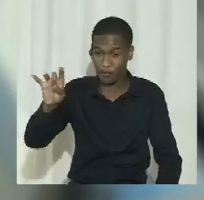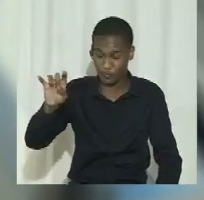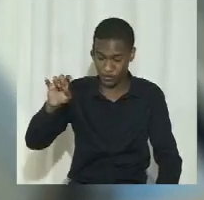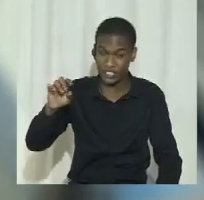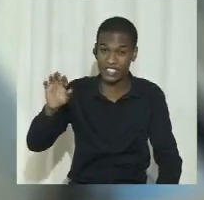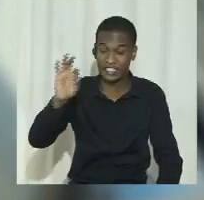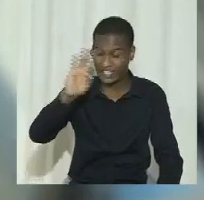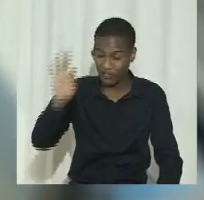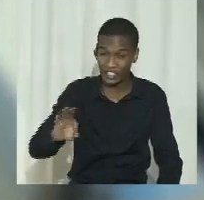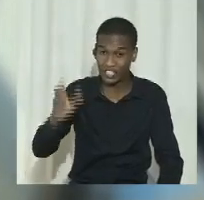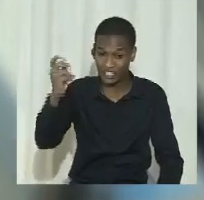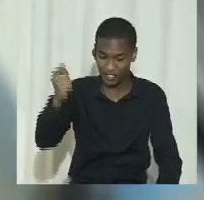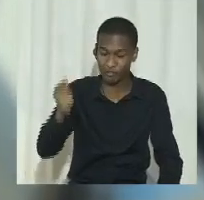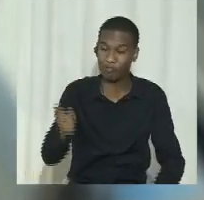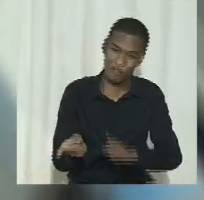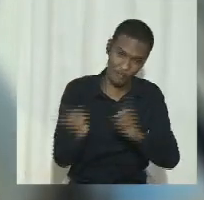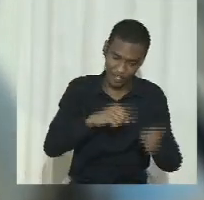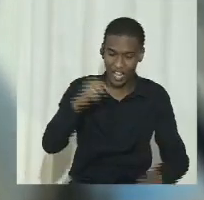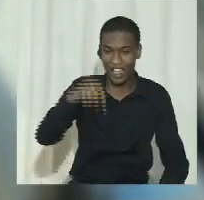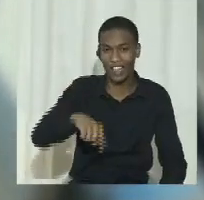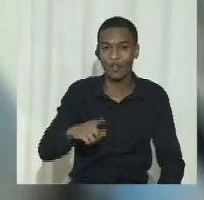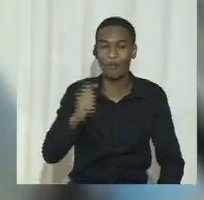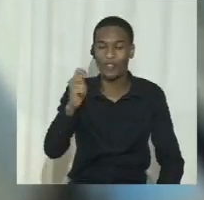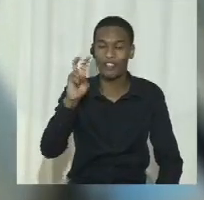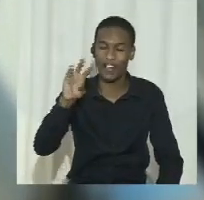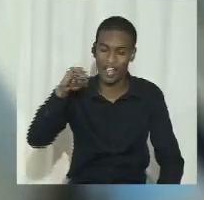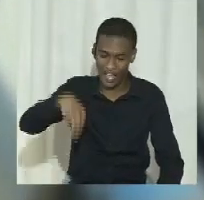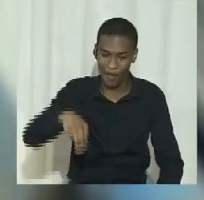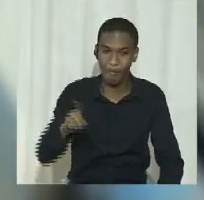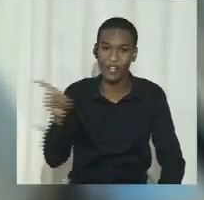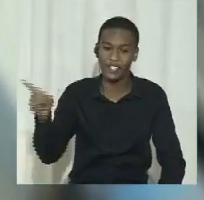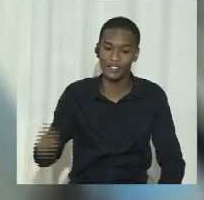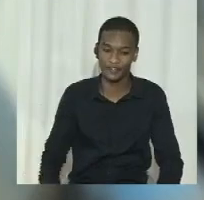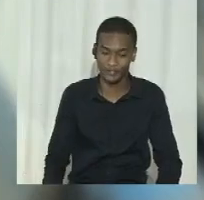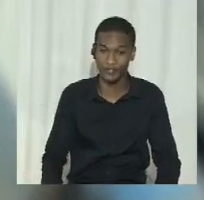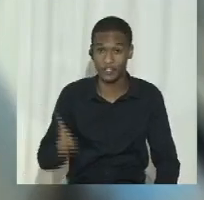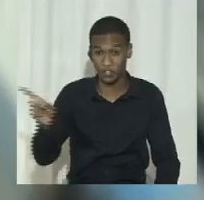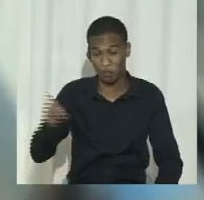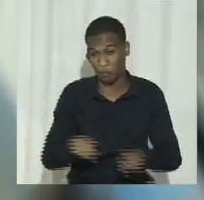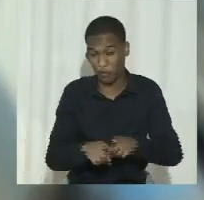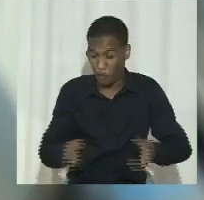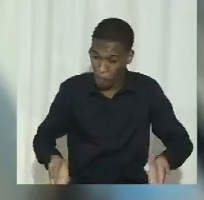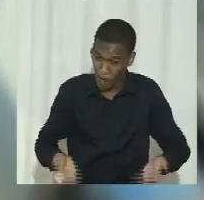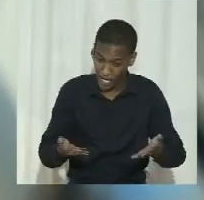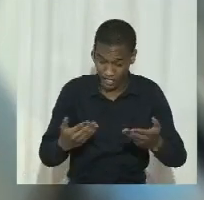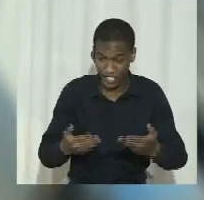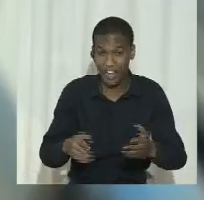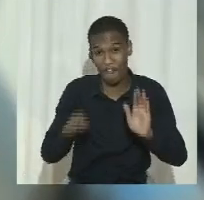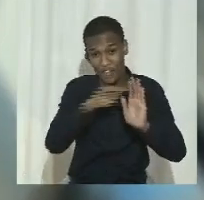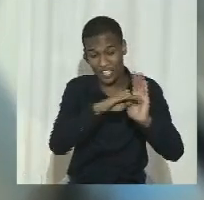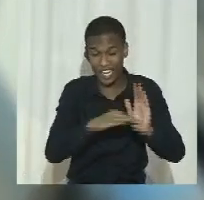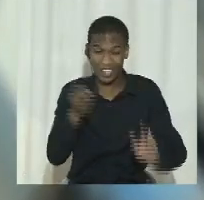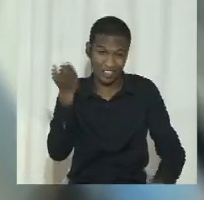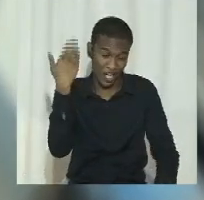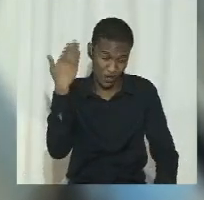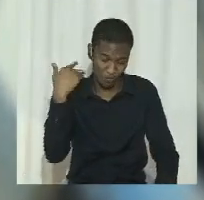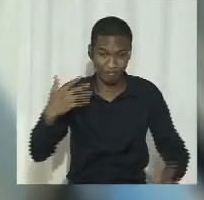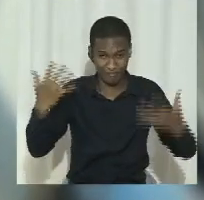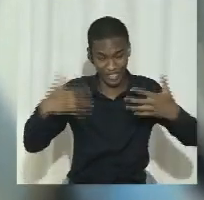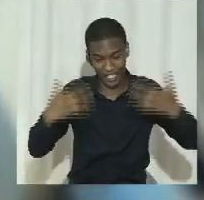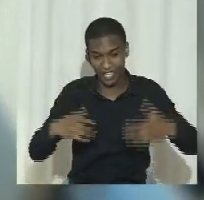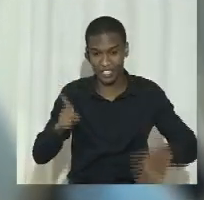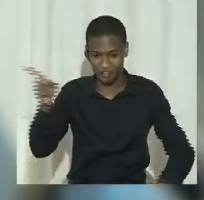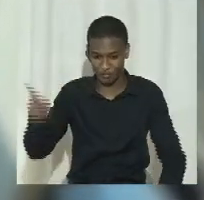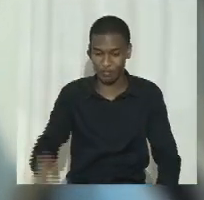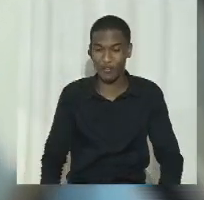TVM. Ankoatra ny nahampanao gazety mpitrandrika vaovao azy dia efa nanentina fandaharana maraina ihany koa izy. Ny andraikitra